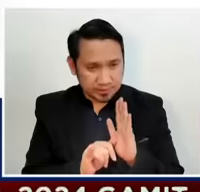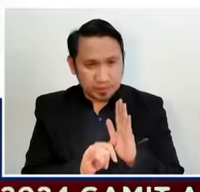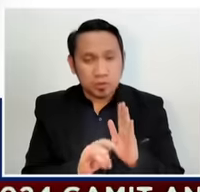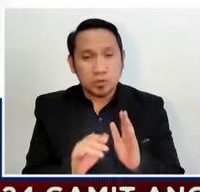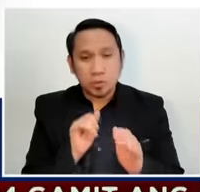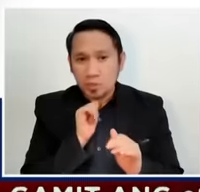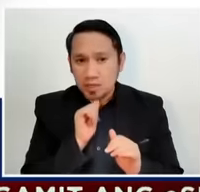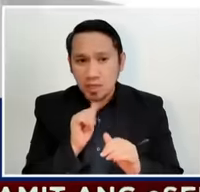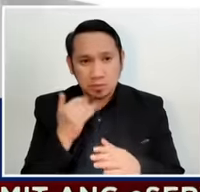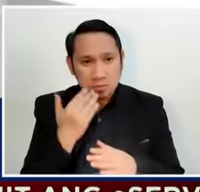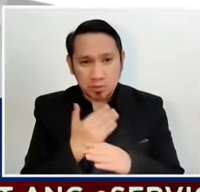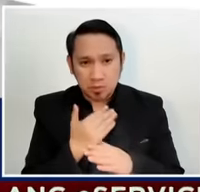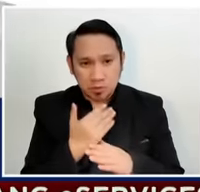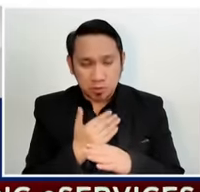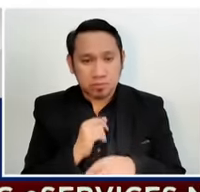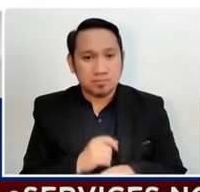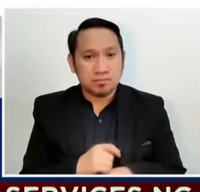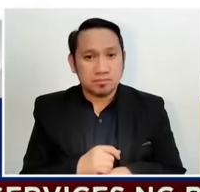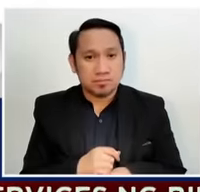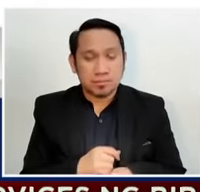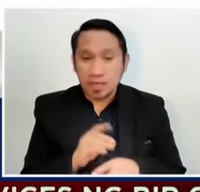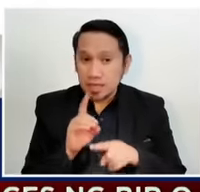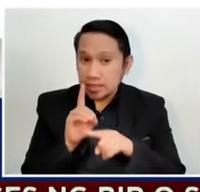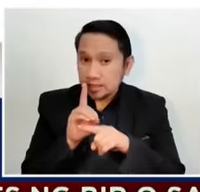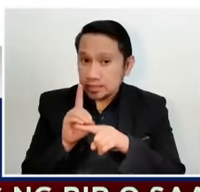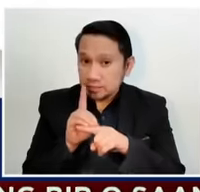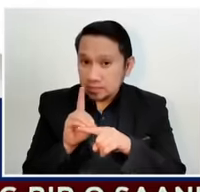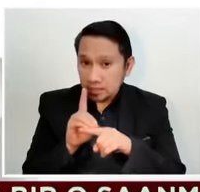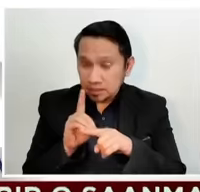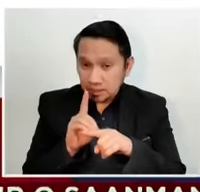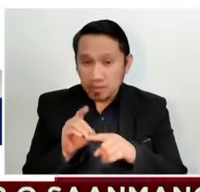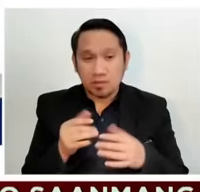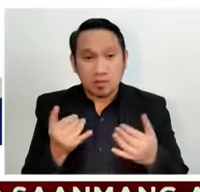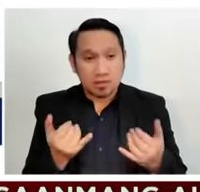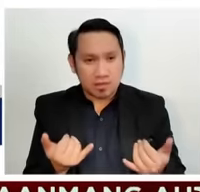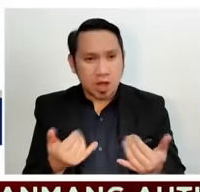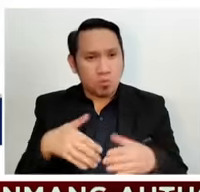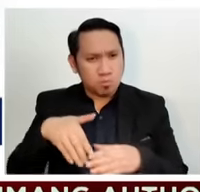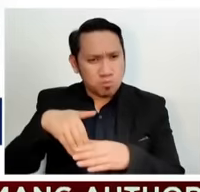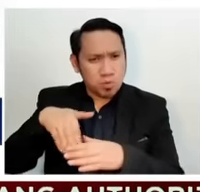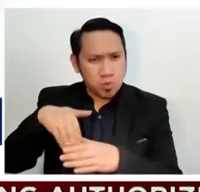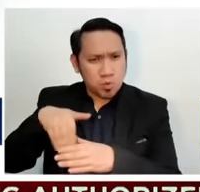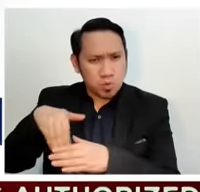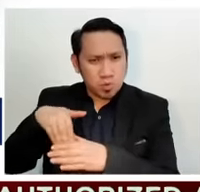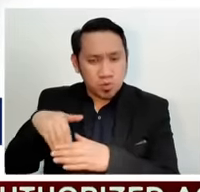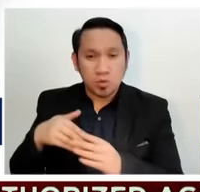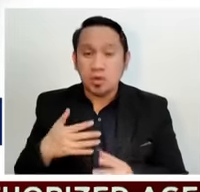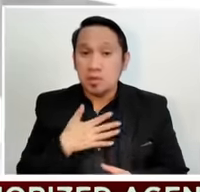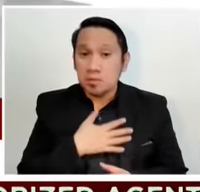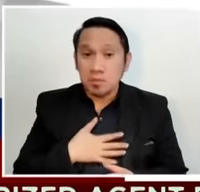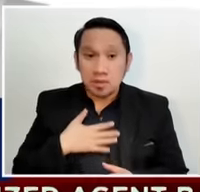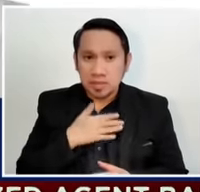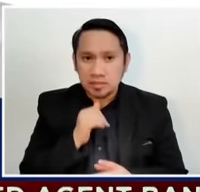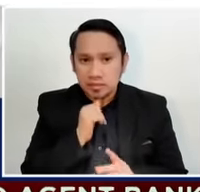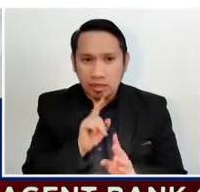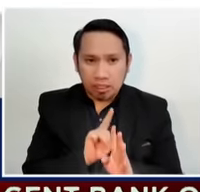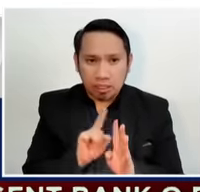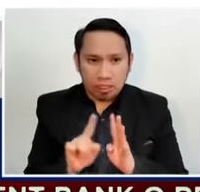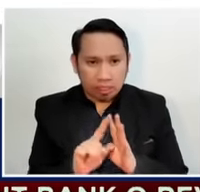abala. Disiplina. Maluwag na yung Batangas Port, itong passenger terminal building. Huwag tayo magsingitan, papasok ng